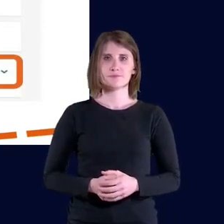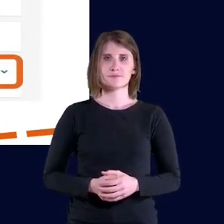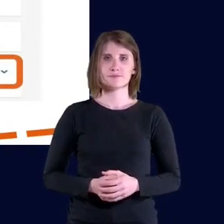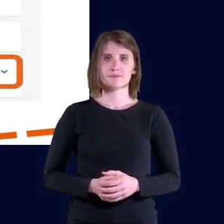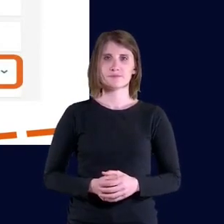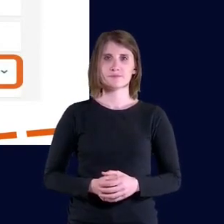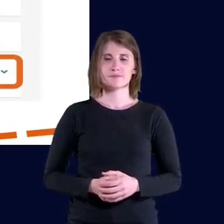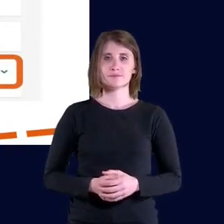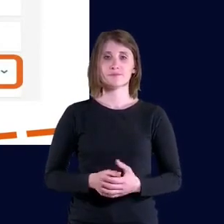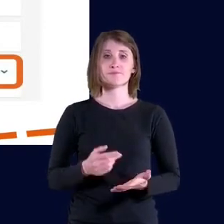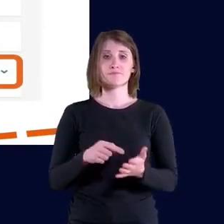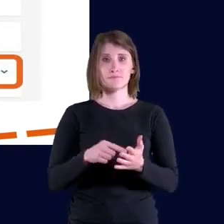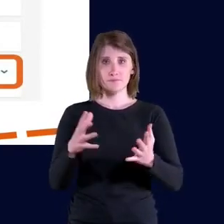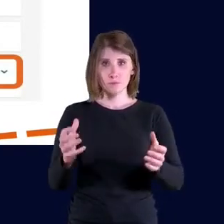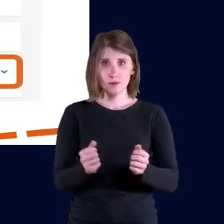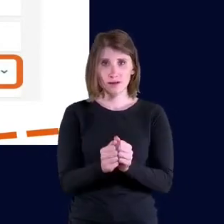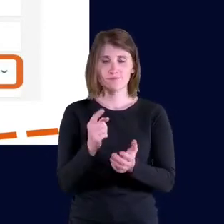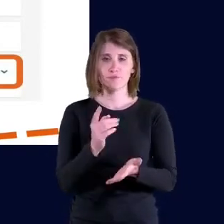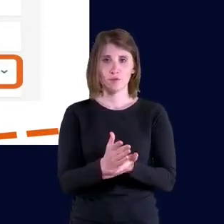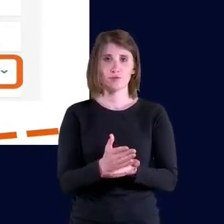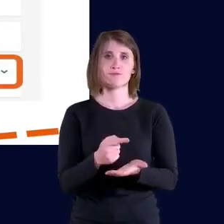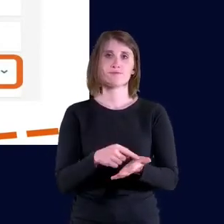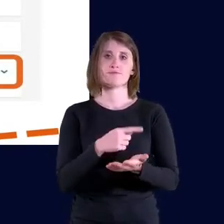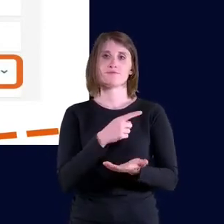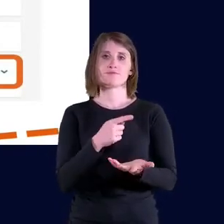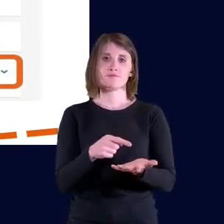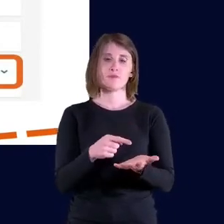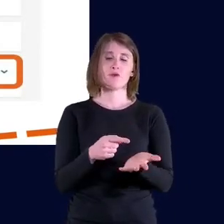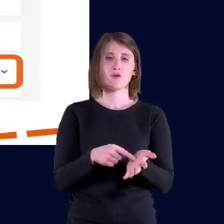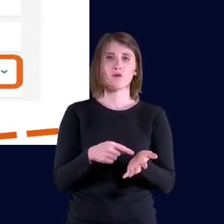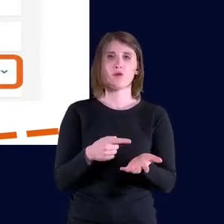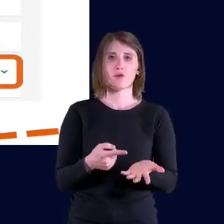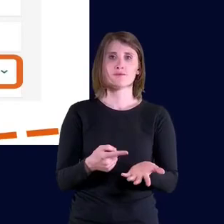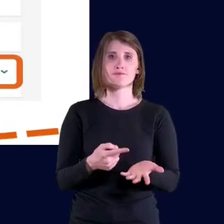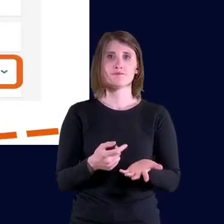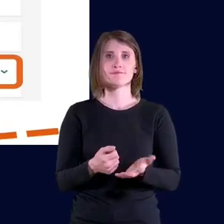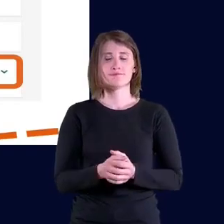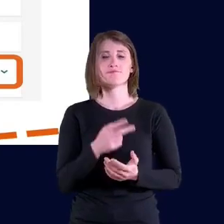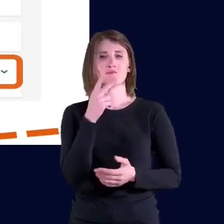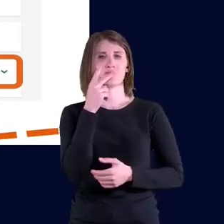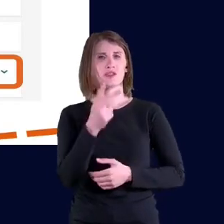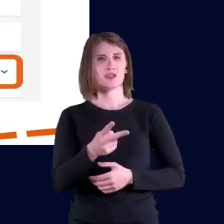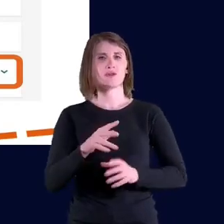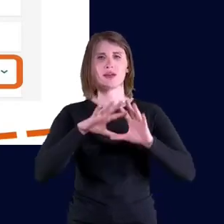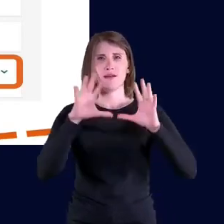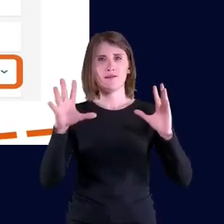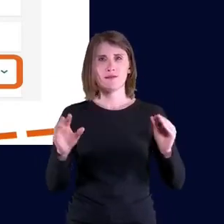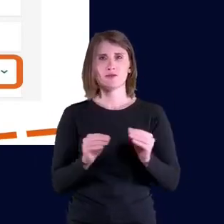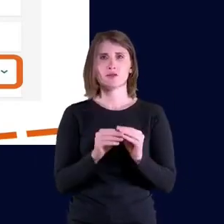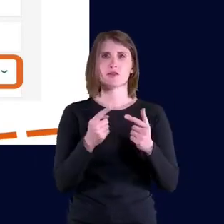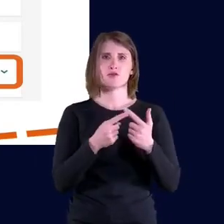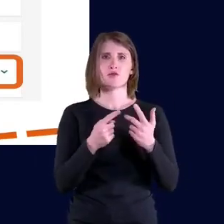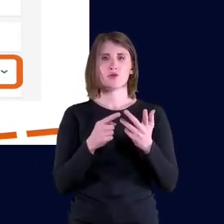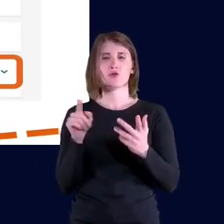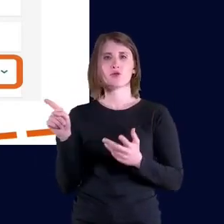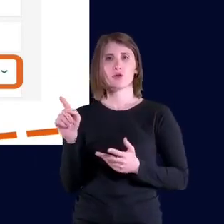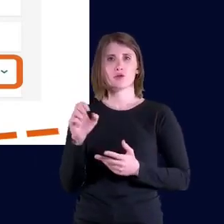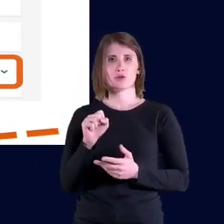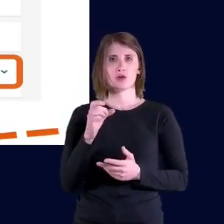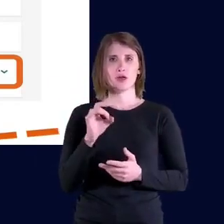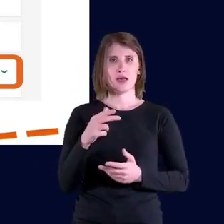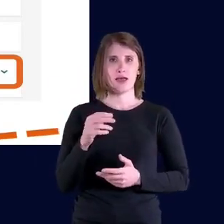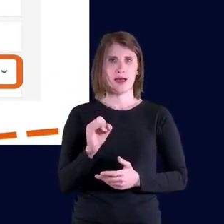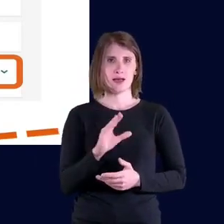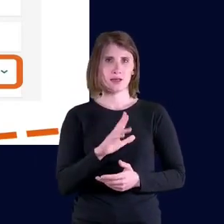po odnalezieniu konkretnego czasopisma który nas interesuje widzimy te wszystkie elementy o których Agnieszka wspomniała